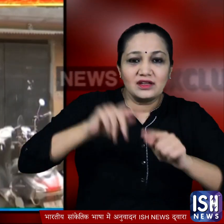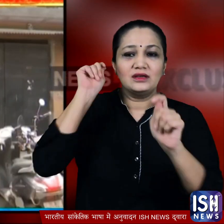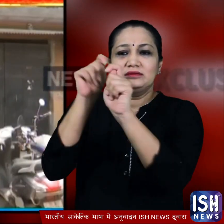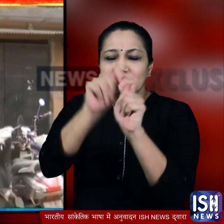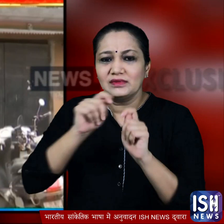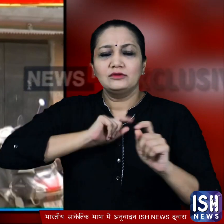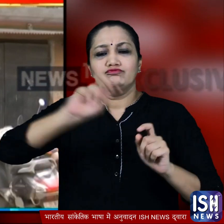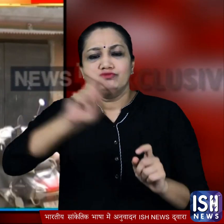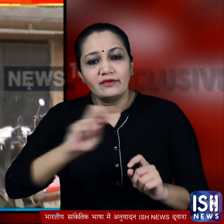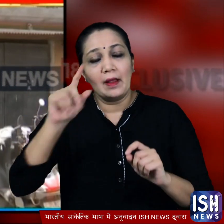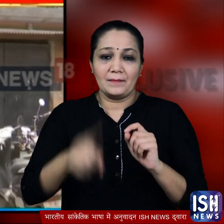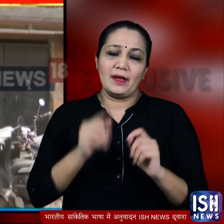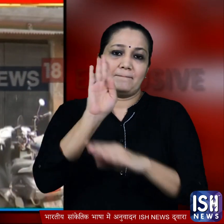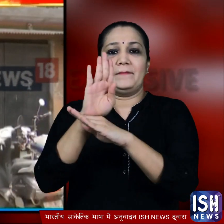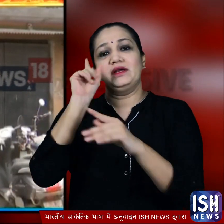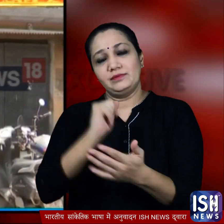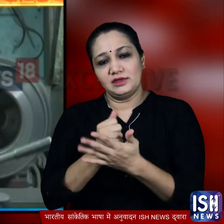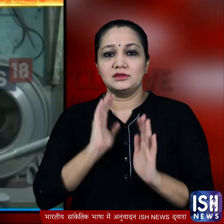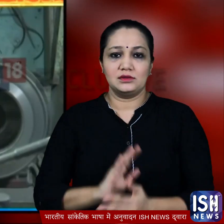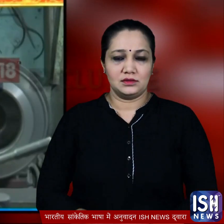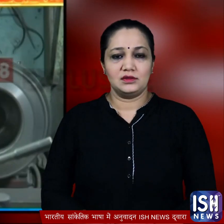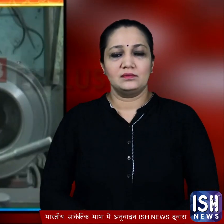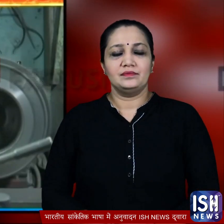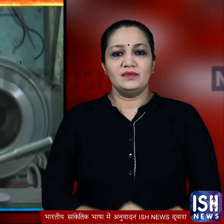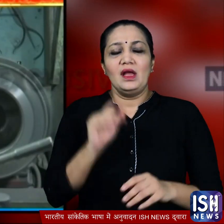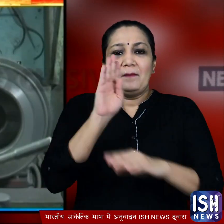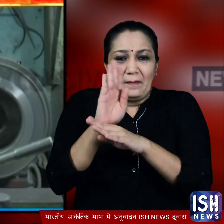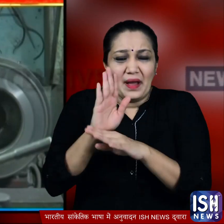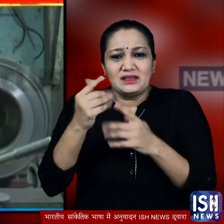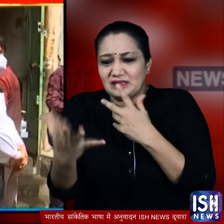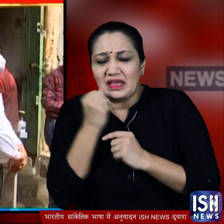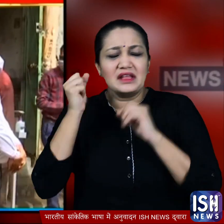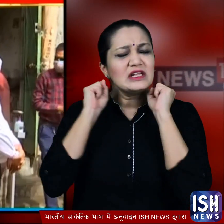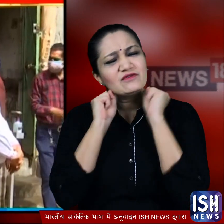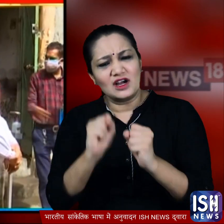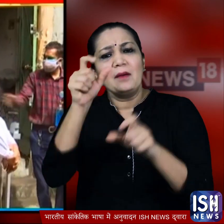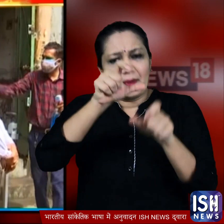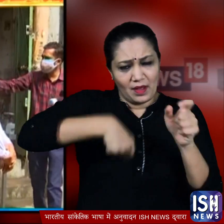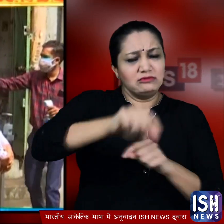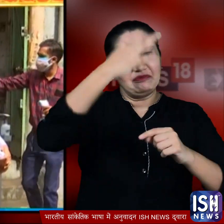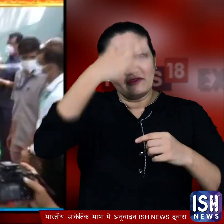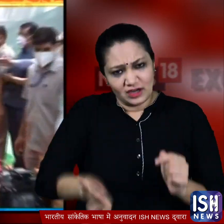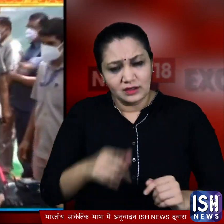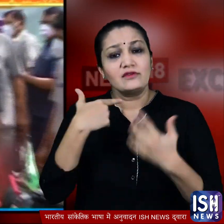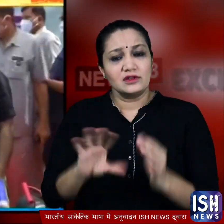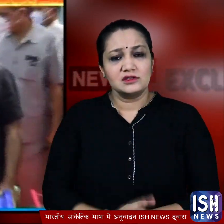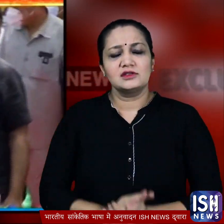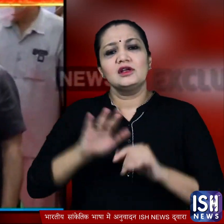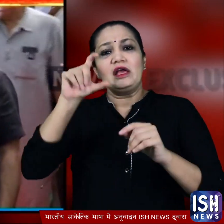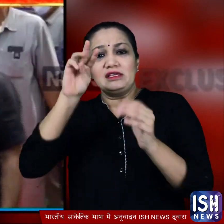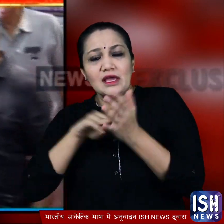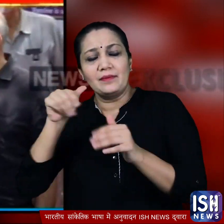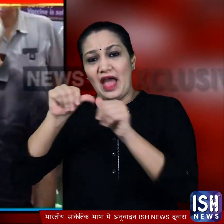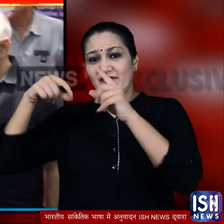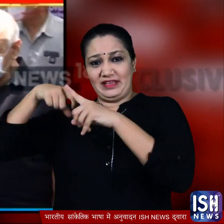लोगों को आने जाने के लिए ई पास दिखाना जरूरी होगा, लेकिन खबर है कि ई पास मिलने में कई लोगों को काफी परेशानी हुई, जिसके बाद